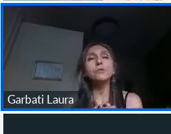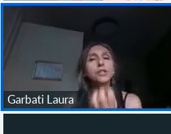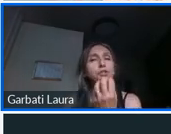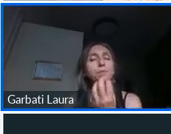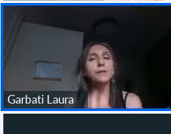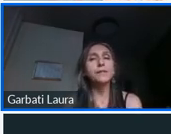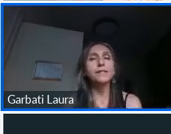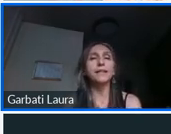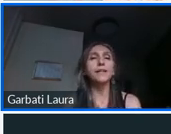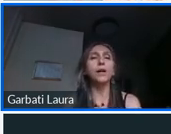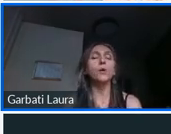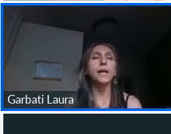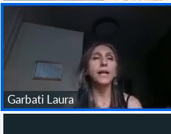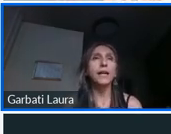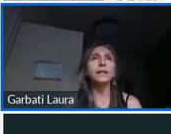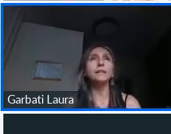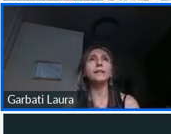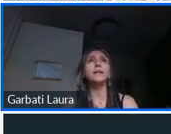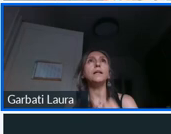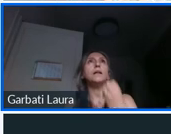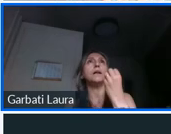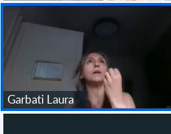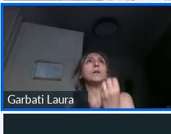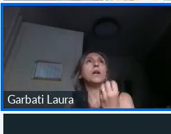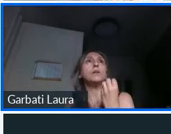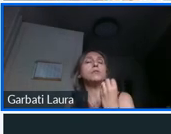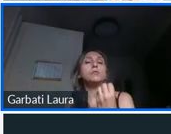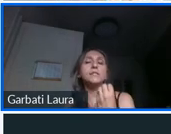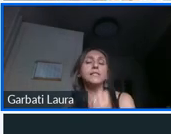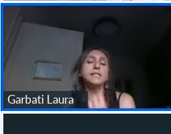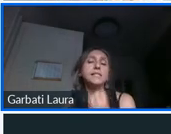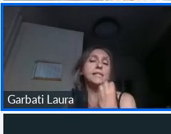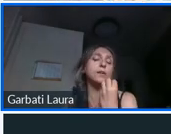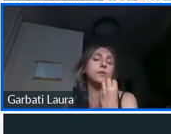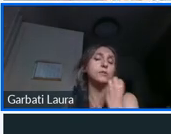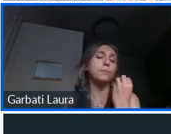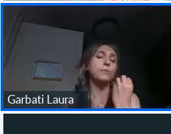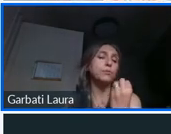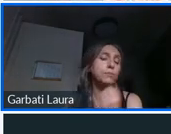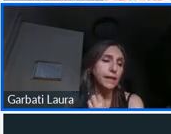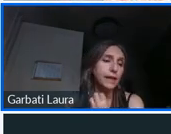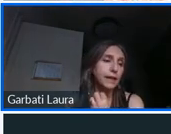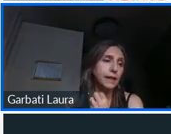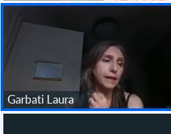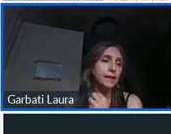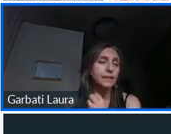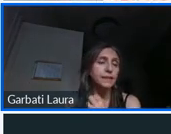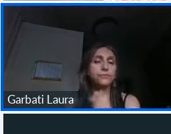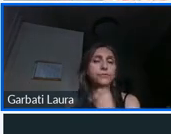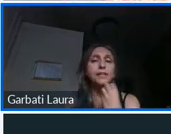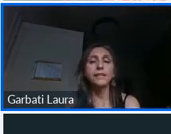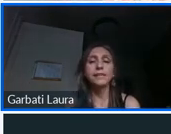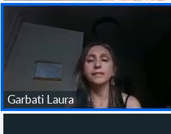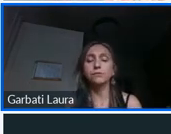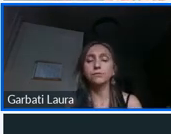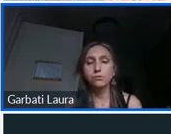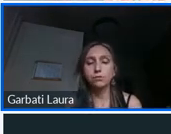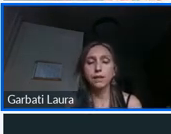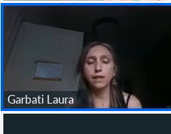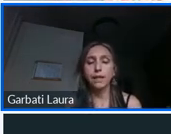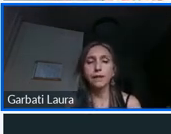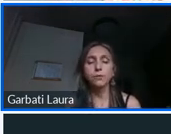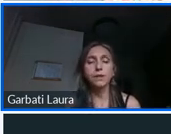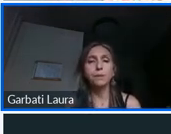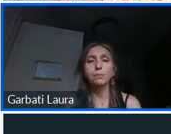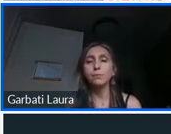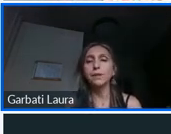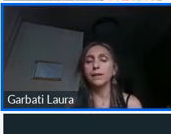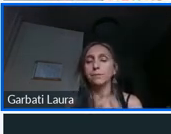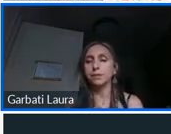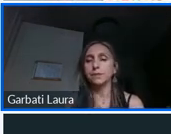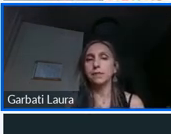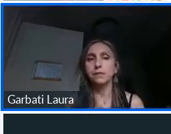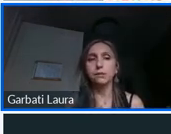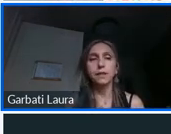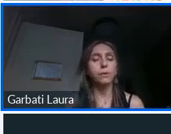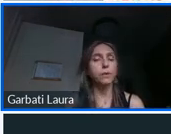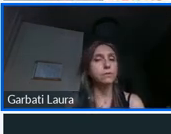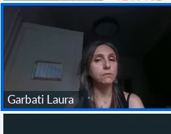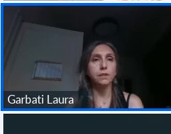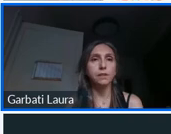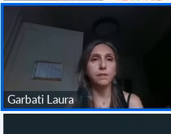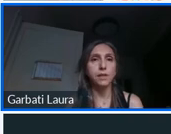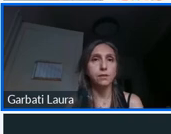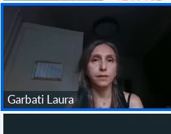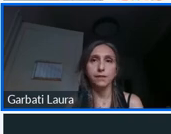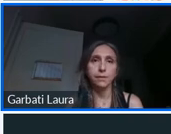perché sono, se ci pensate, coerenti con la nozione stessa di cosa pubblica e di finalità istituzionali cui la pubblica